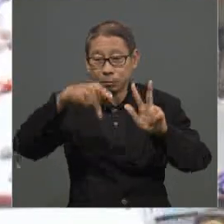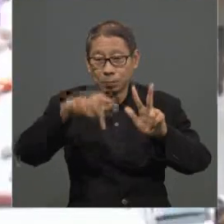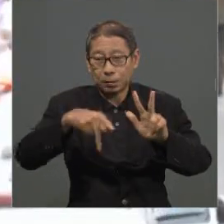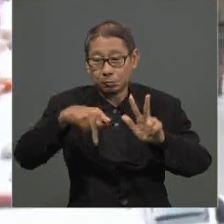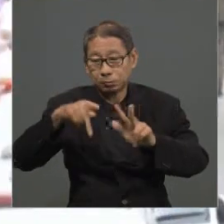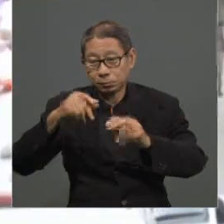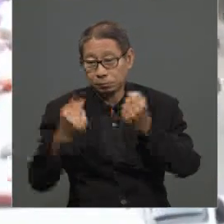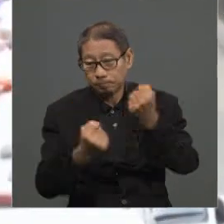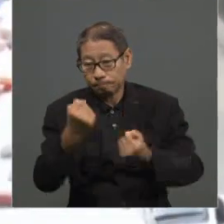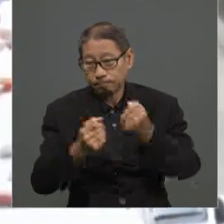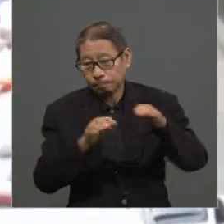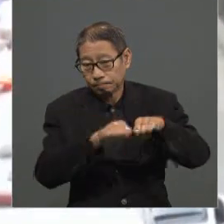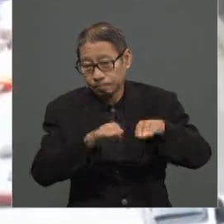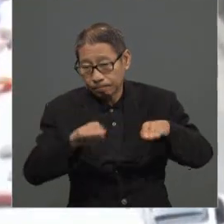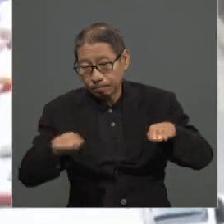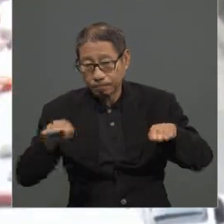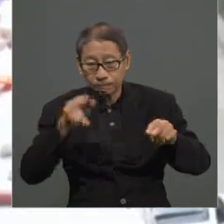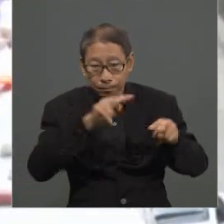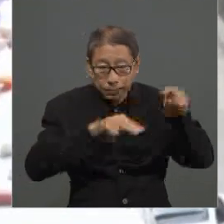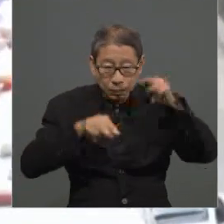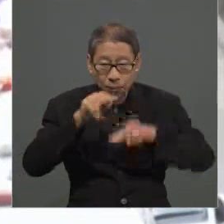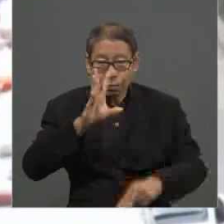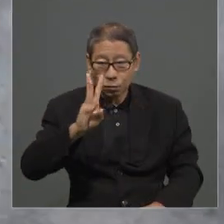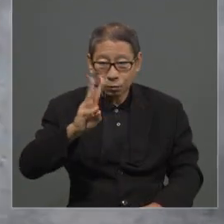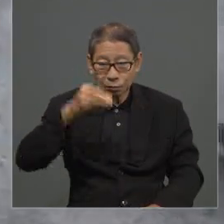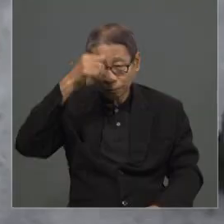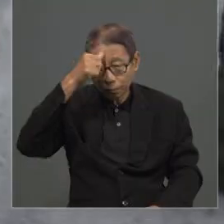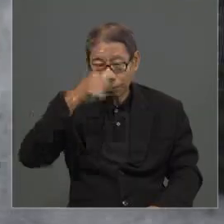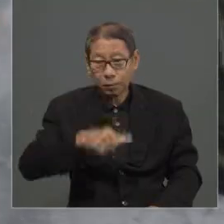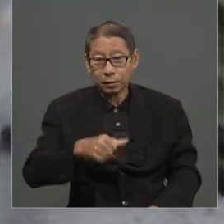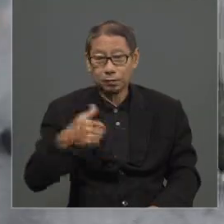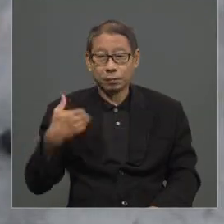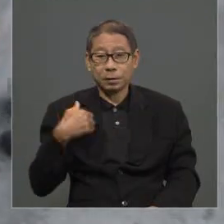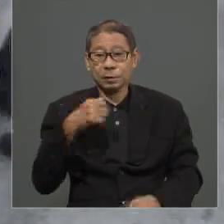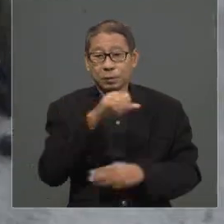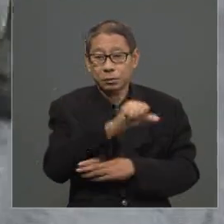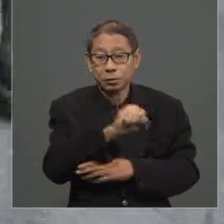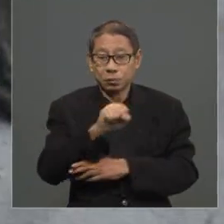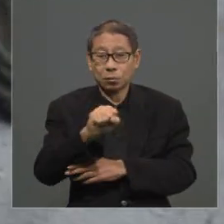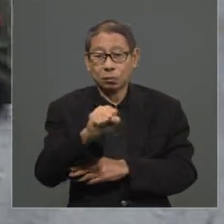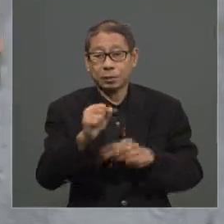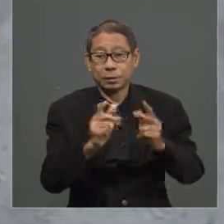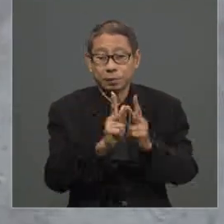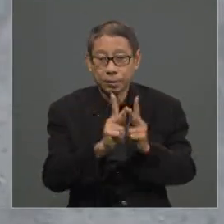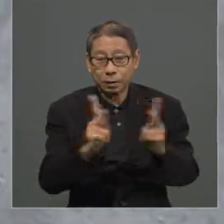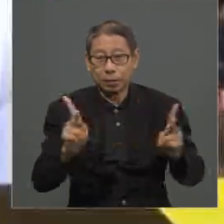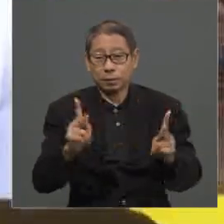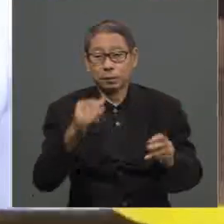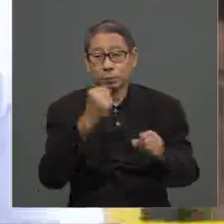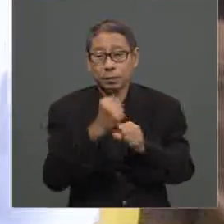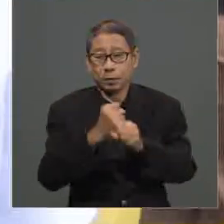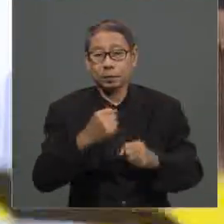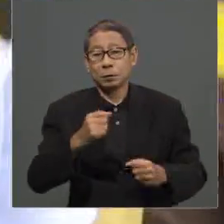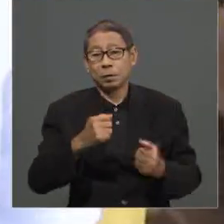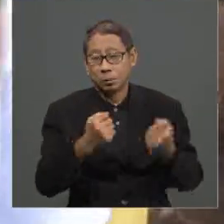คันเนี่ยเข้าไปตรวจสอบสภาพรถภายใน60วันคือวันนี้ก็มีส.ส.ท่านหนึ่งที่เป็นกรรมาธิการนะที่บอกว่าตัวเองก็ทำเกี่ยวกับรถย